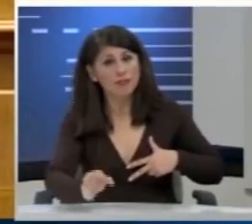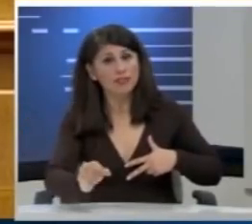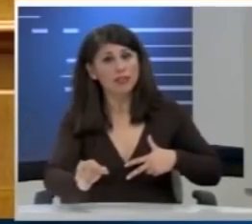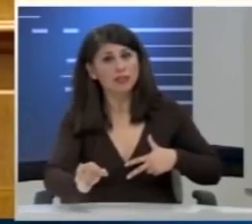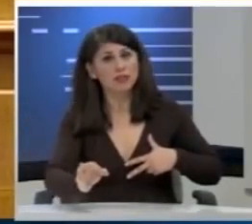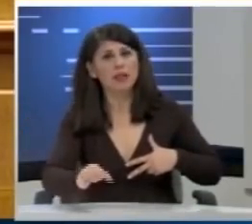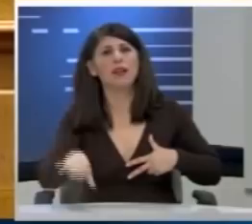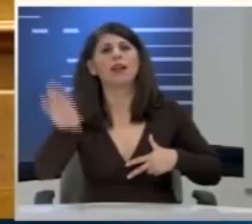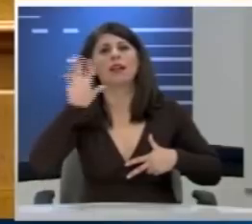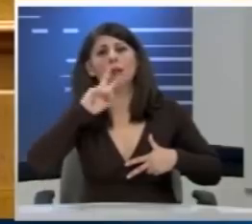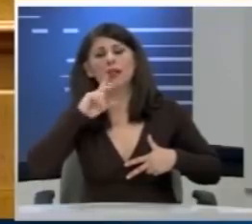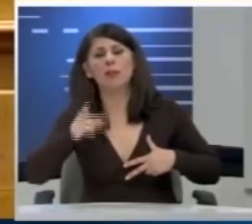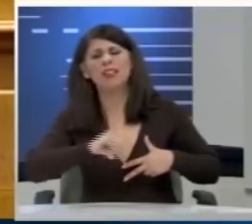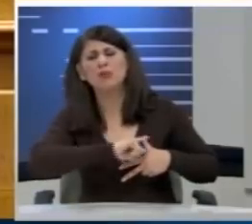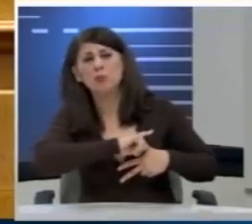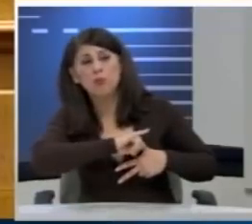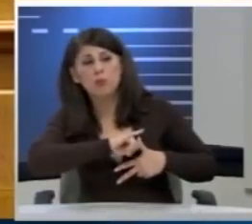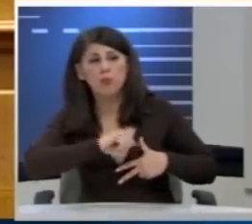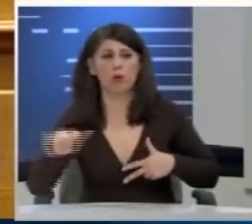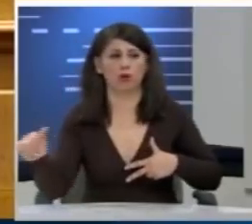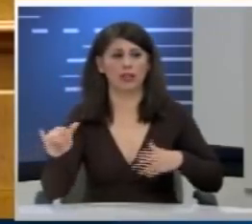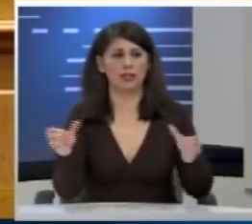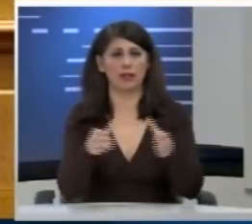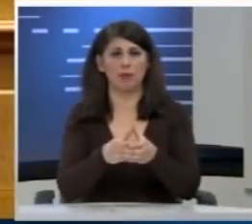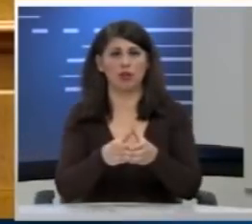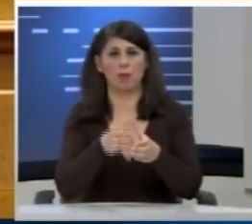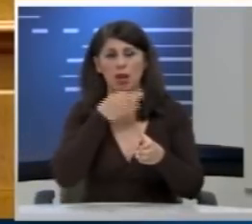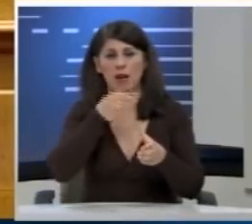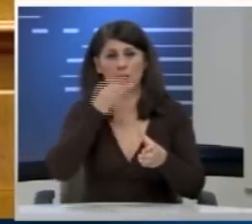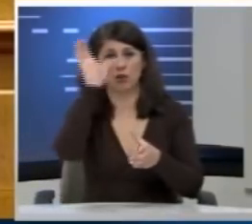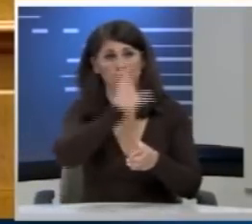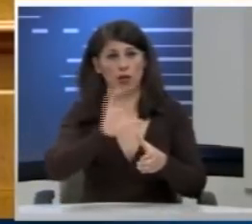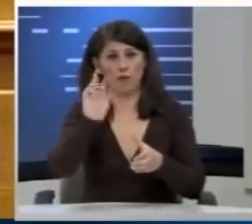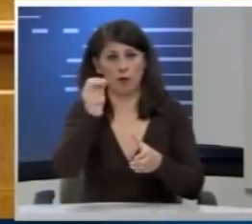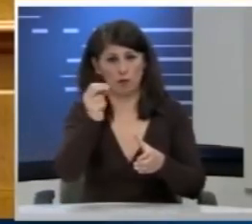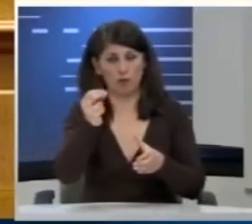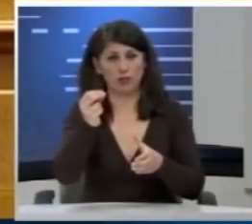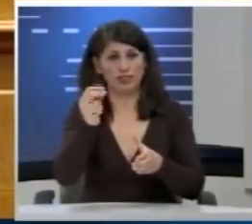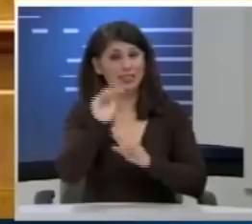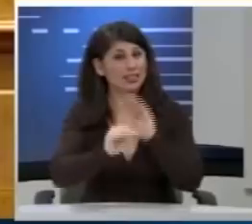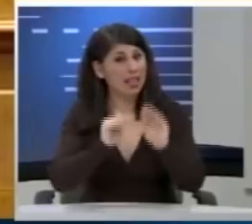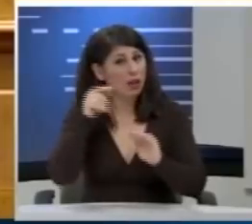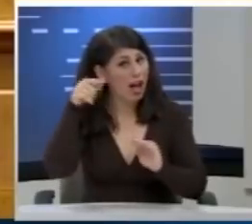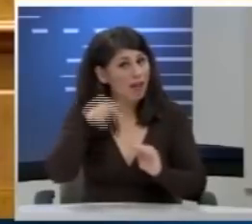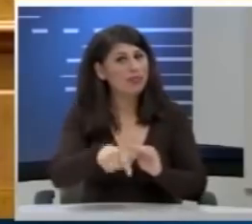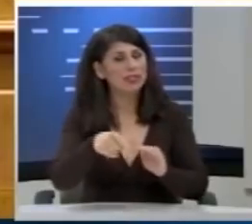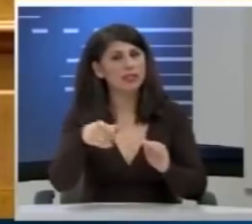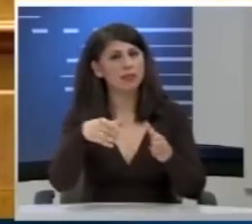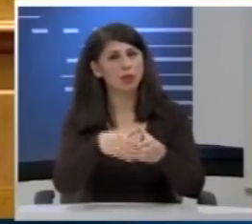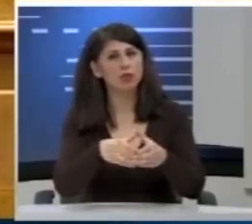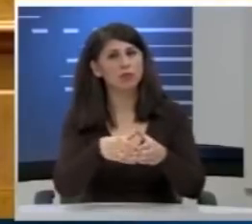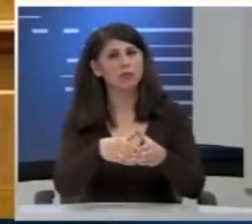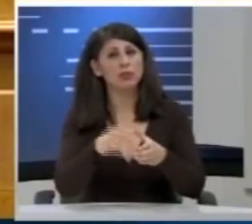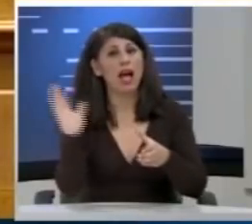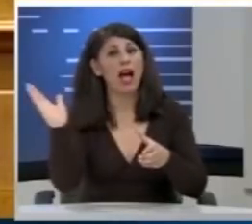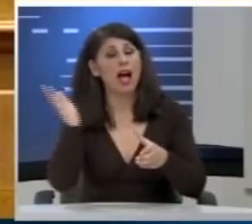σημείο να μην απαντήσει ποτέ στην Επιτροπή Αναφορών του Ευρωκοινοβουλίου και στην ερώτηση αυτής της Επιτροπής